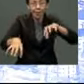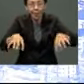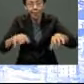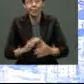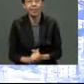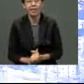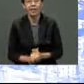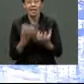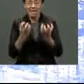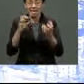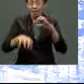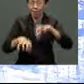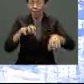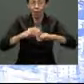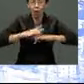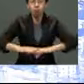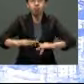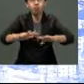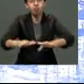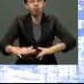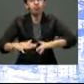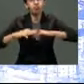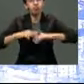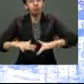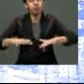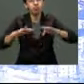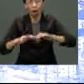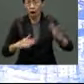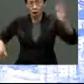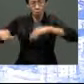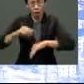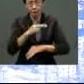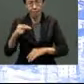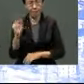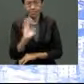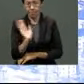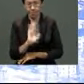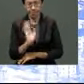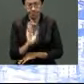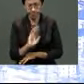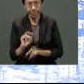าดอยู่บ้างแต่ว่าก็ยังไม่สามารถใช้ได้ตรงนี้ให้มี